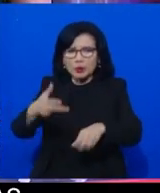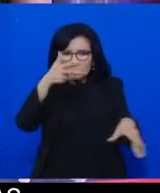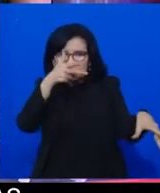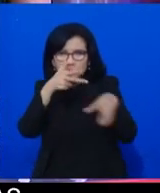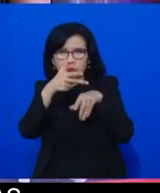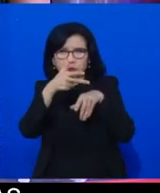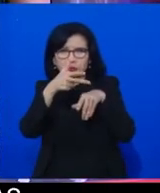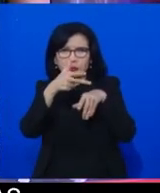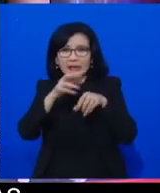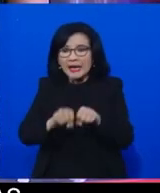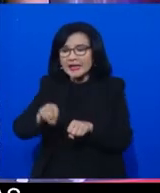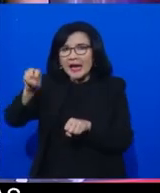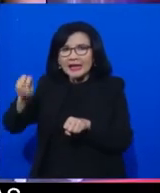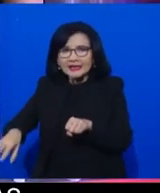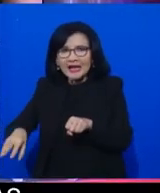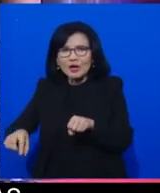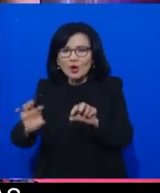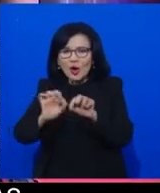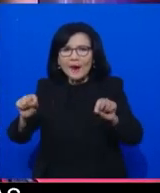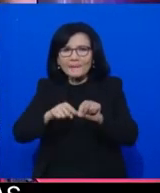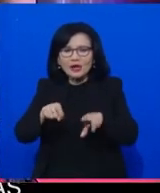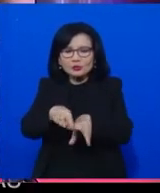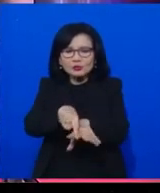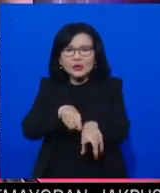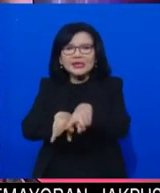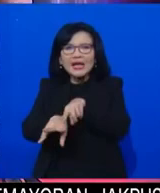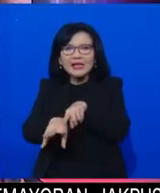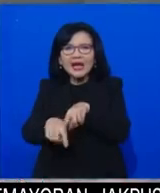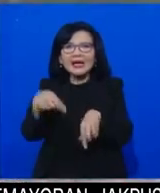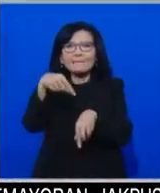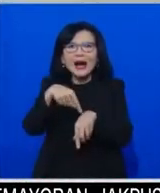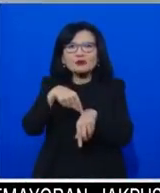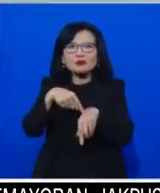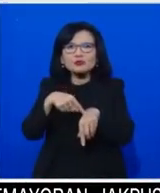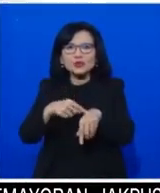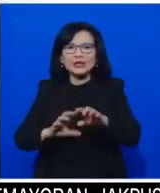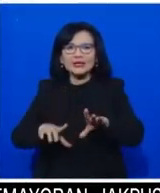warga menaruh ranjau paku pada sandal di tengah kemacetan.